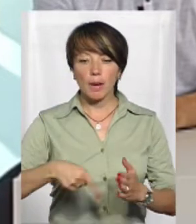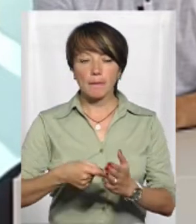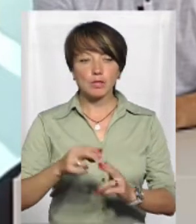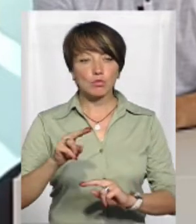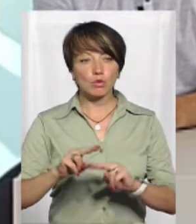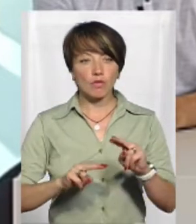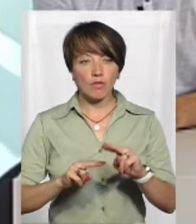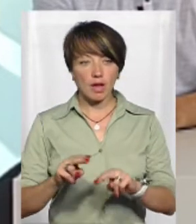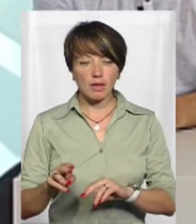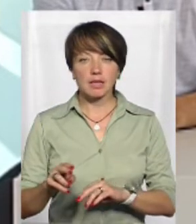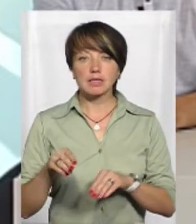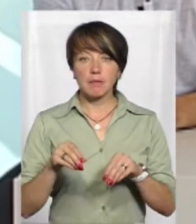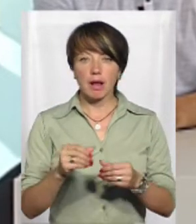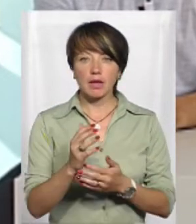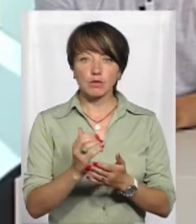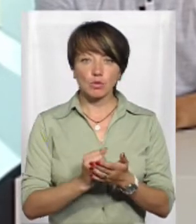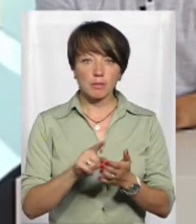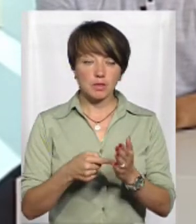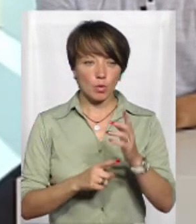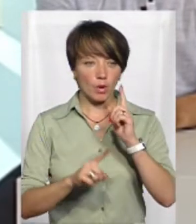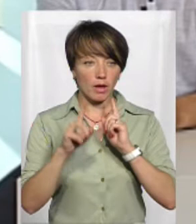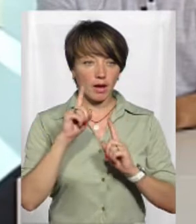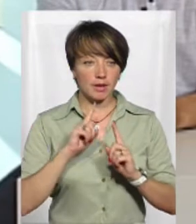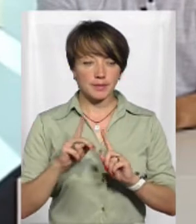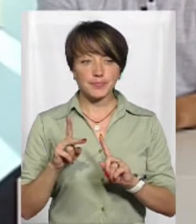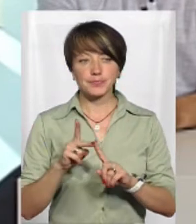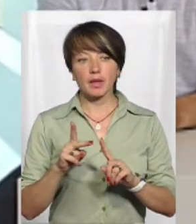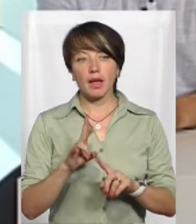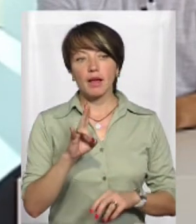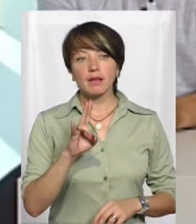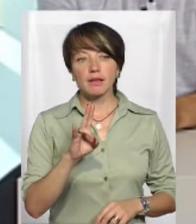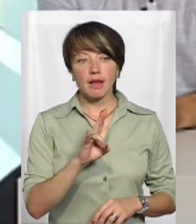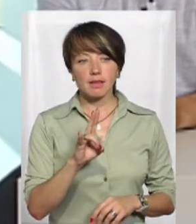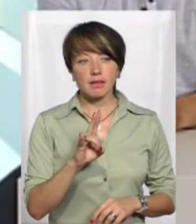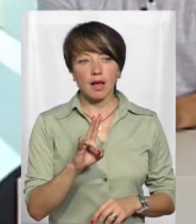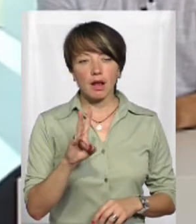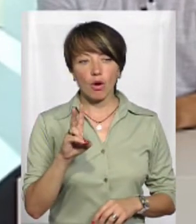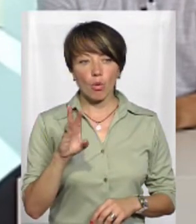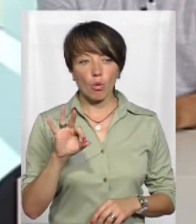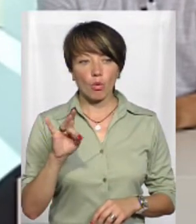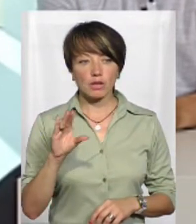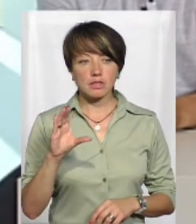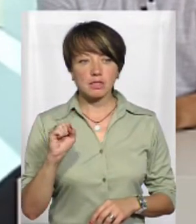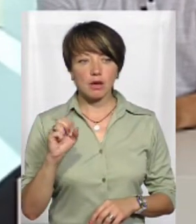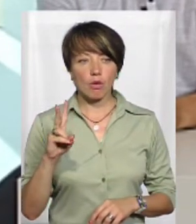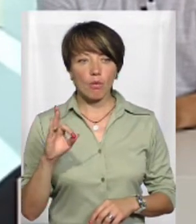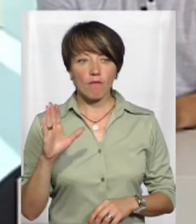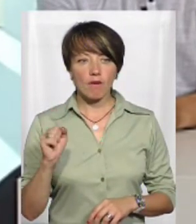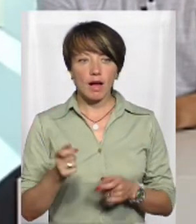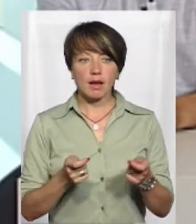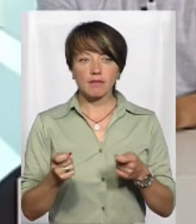містобудування та земельних ресурсів Хмельницької міської ради. Наталя Корсакова, керівник